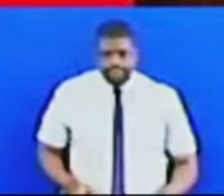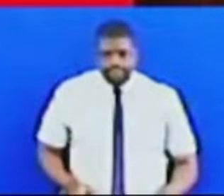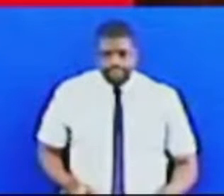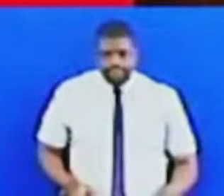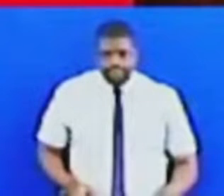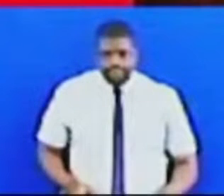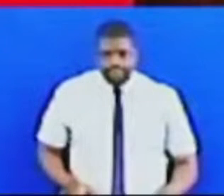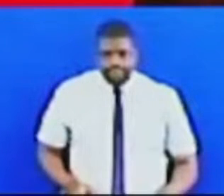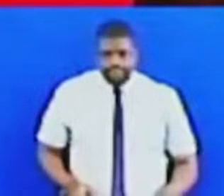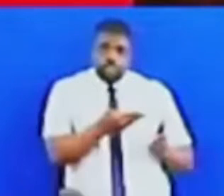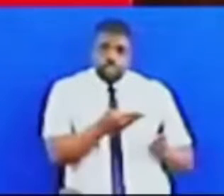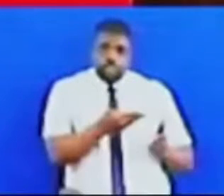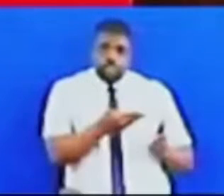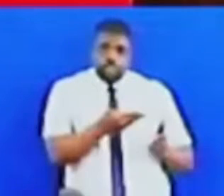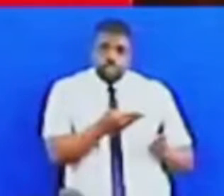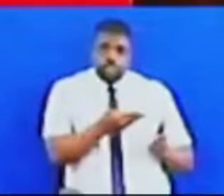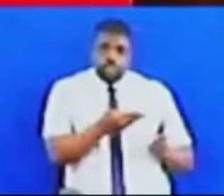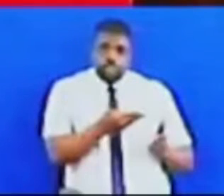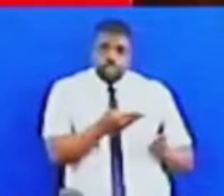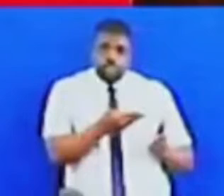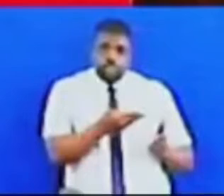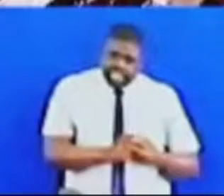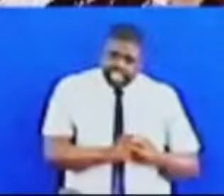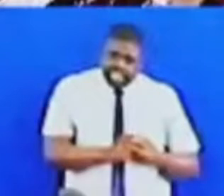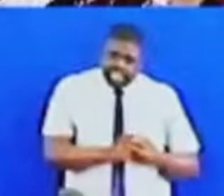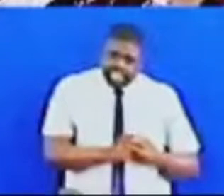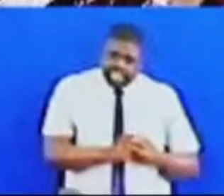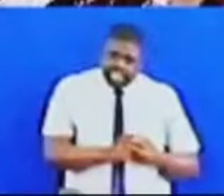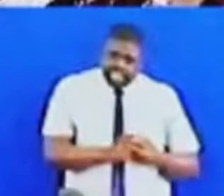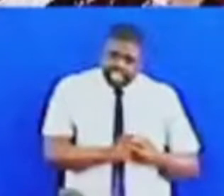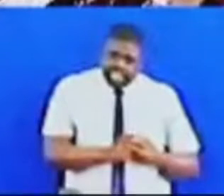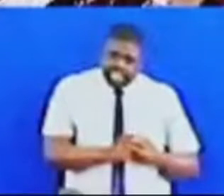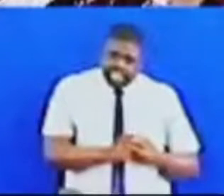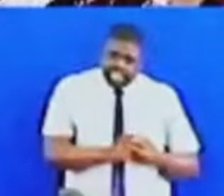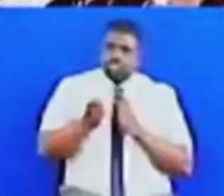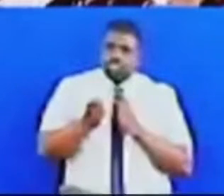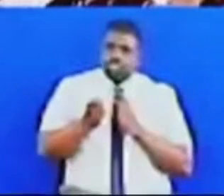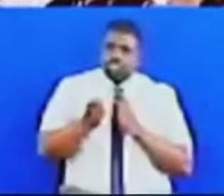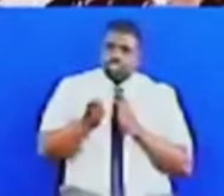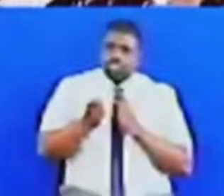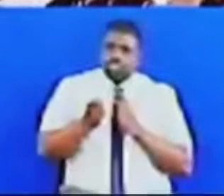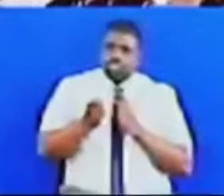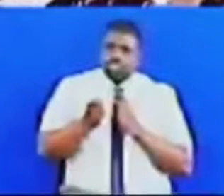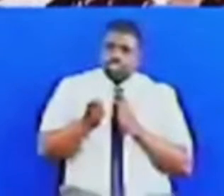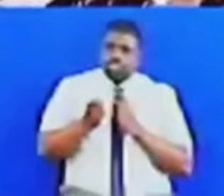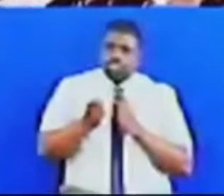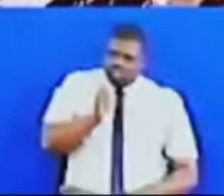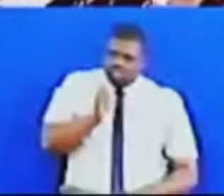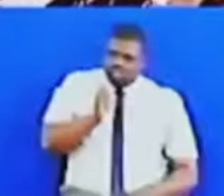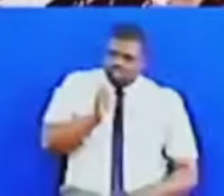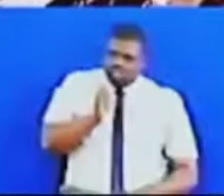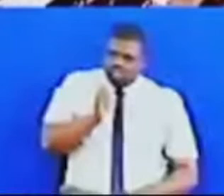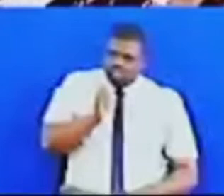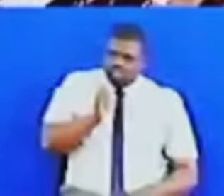Kucheleweshwa kutolewa kwa wakandarasi wetu wanaotekeleza miradi mbalimbali. Na nitasema baadhi ya miradi hapa, Mheshimiwa Spika. Na